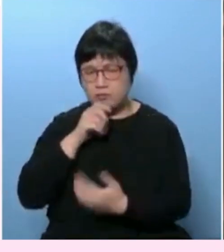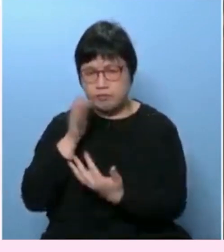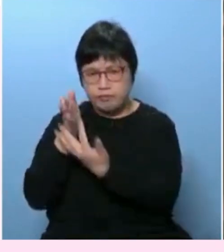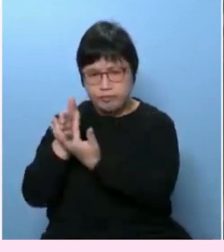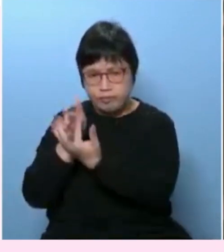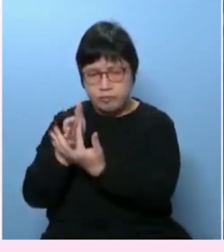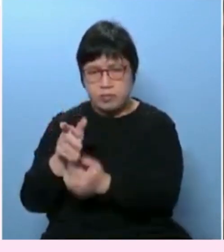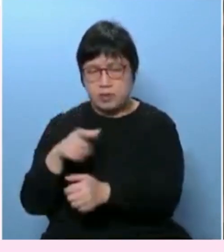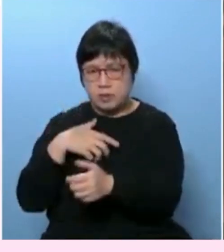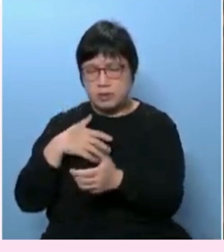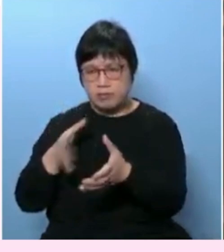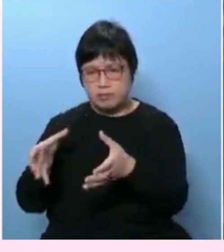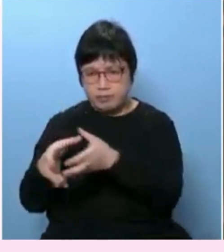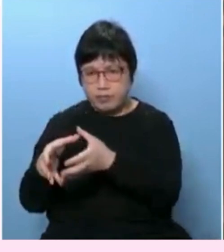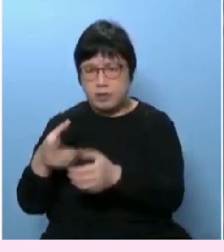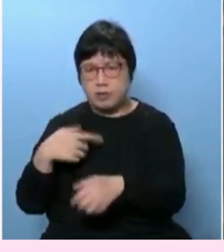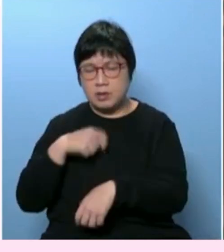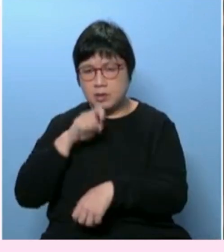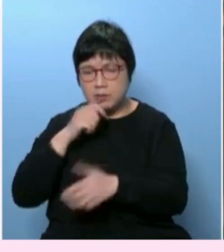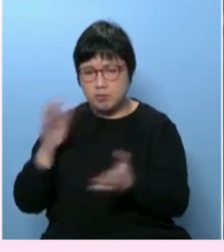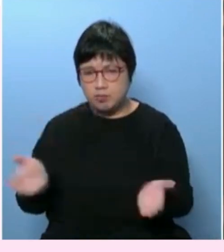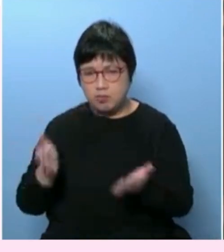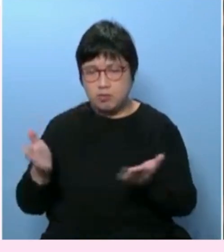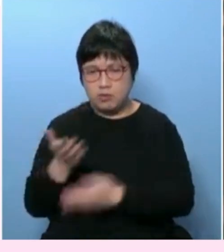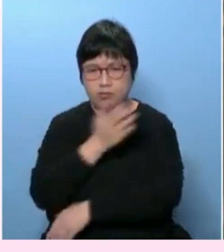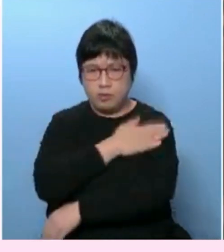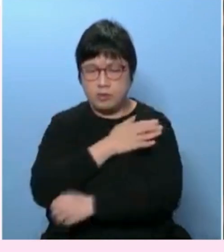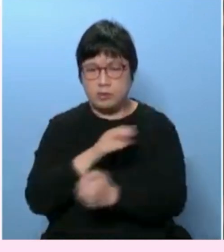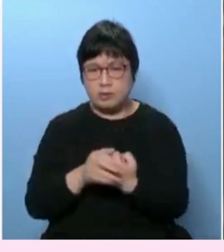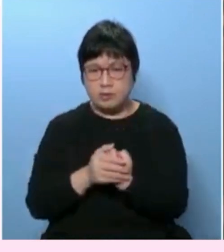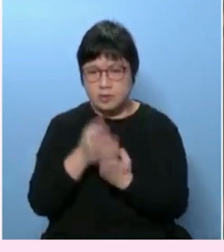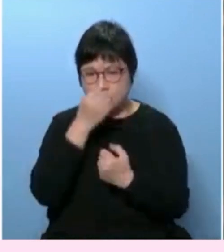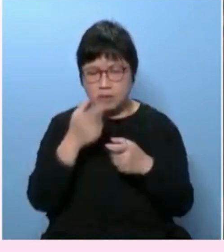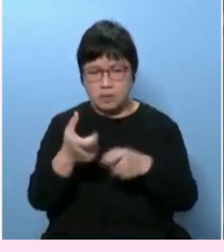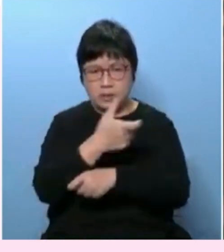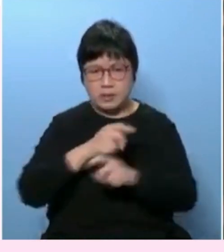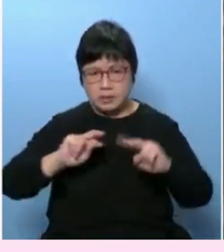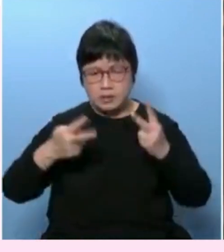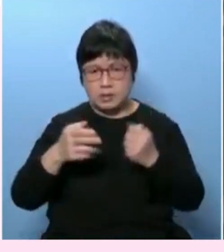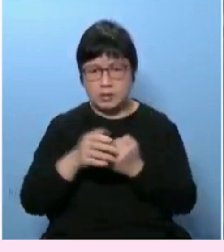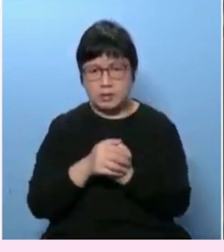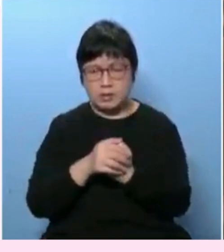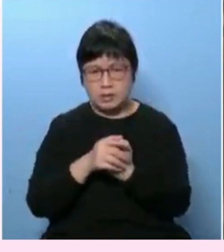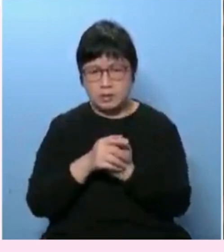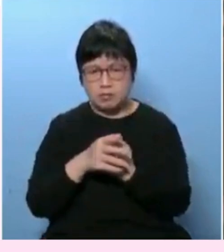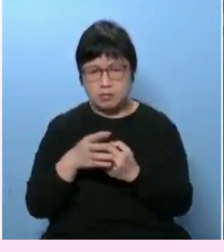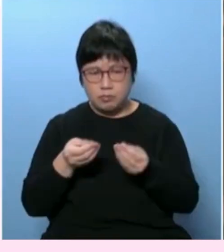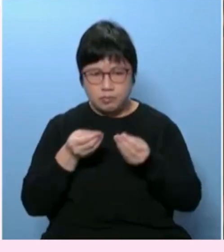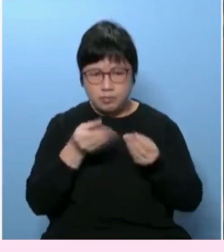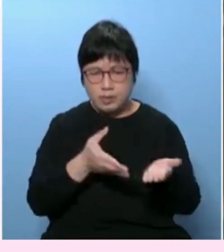個參與者和促進者的角色，為本港的經濟發展是注入源源不絕的動